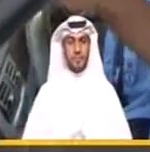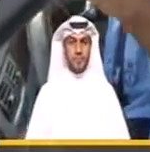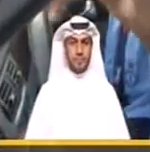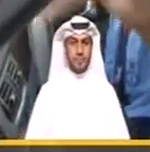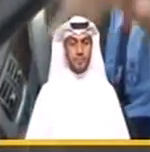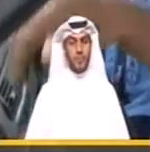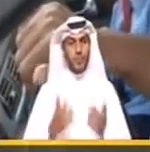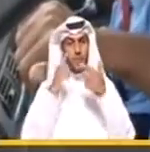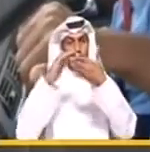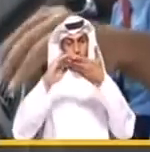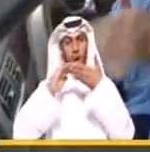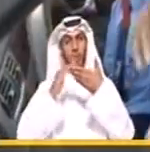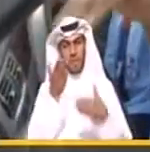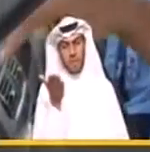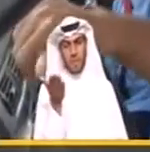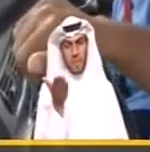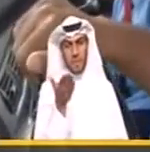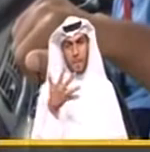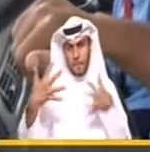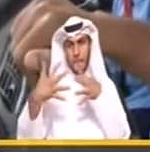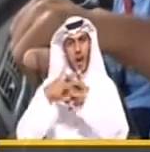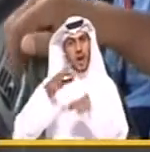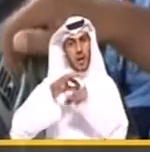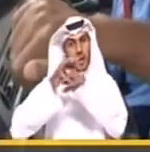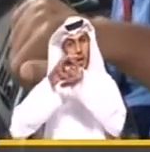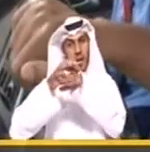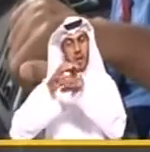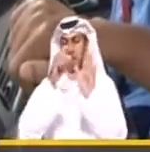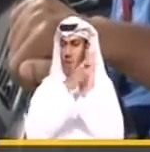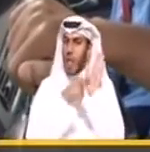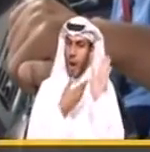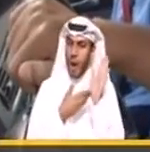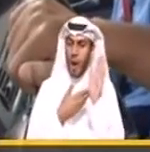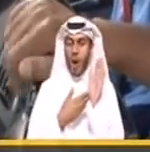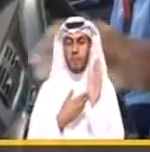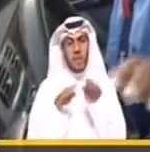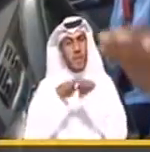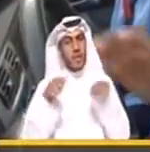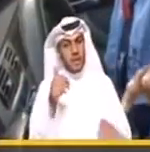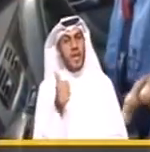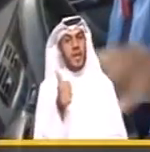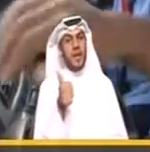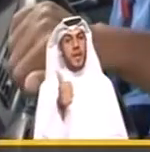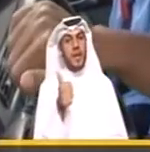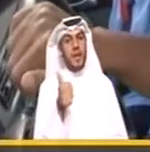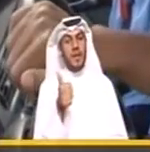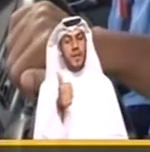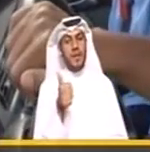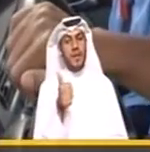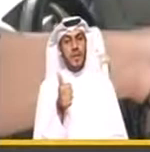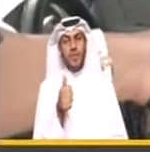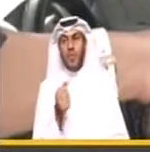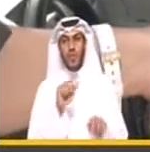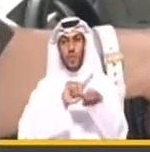تعاون، والناس برضه يعني بتقول متعاونين مع بعض، يعني في نظام، في هدوء، ما فيش